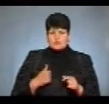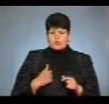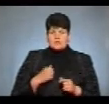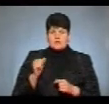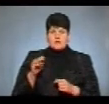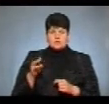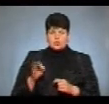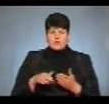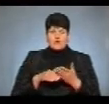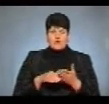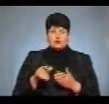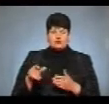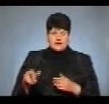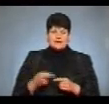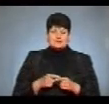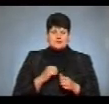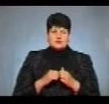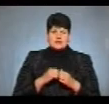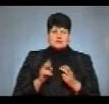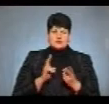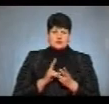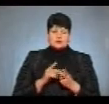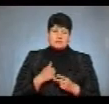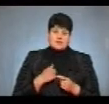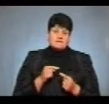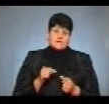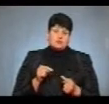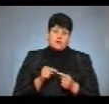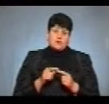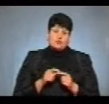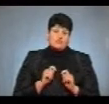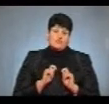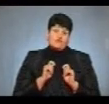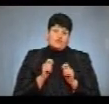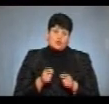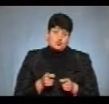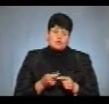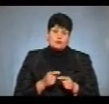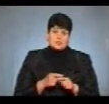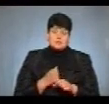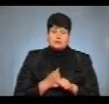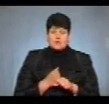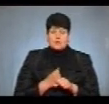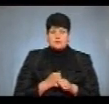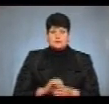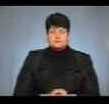і волонтери, у нас такі зустрічі часті. Відповідно, ми вручимо такі свої поробки, ці